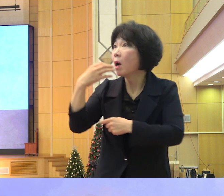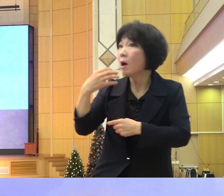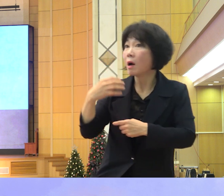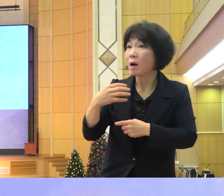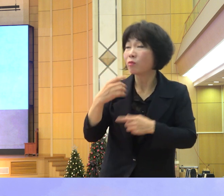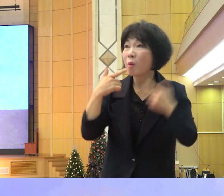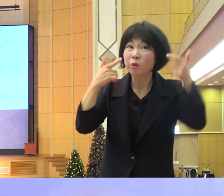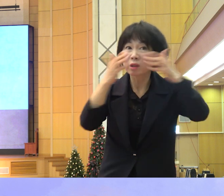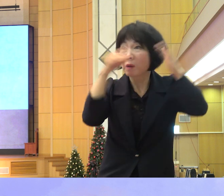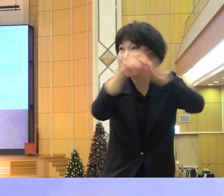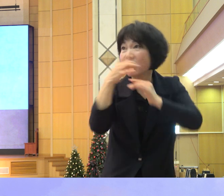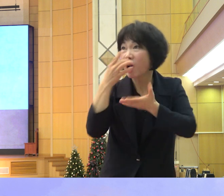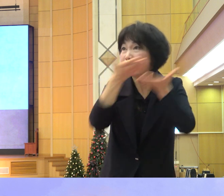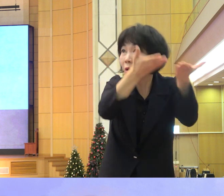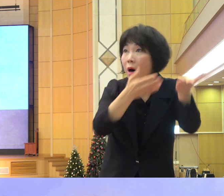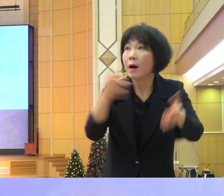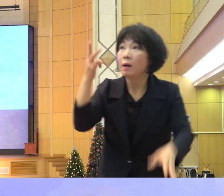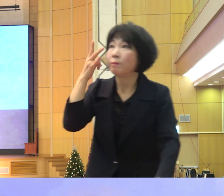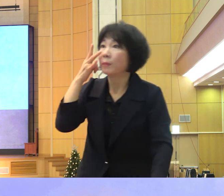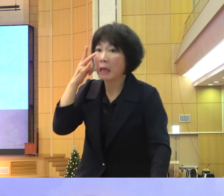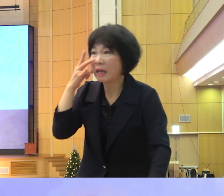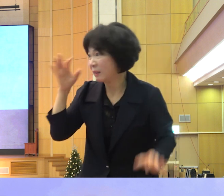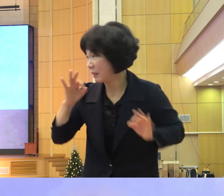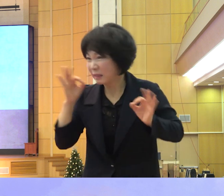해가지고 이렇게 먹는데, 야,